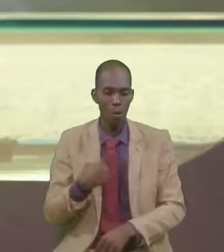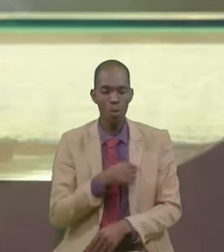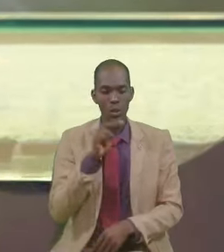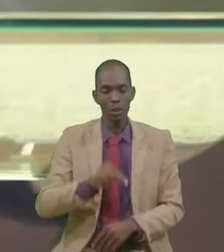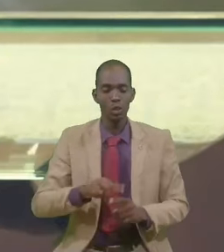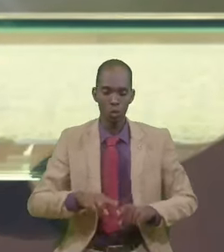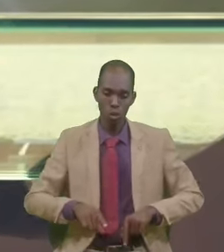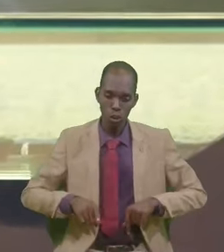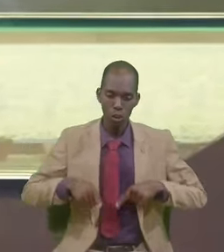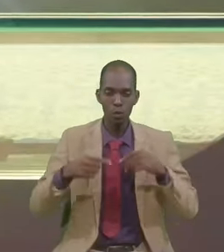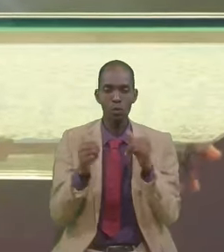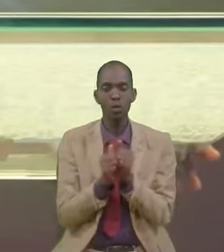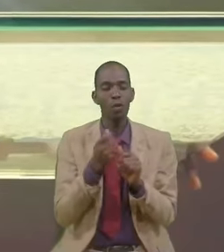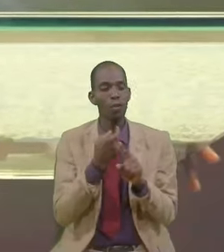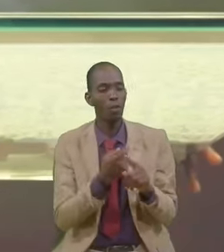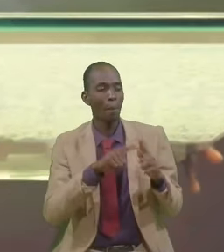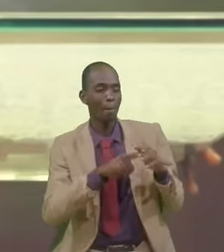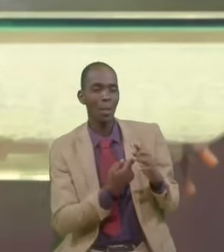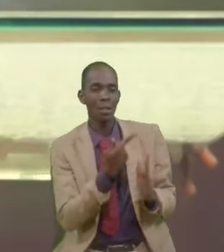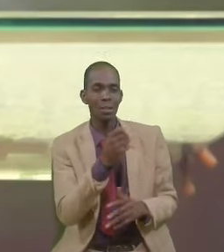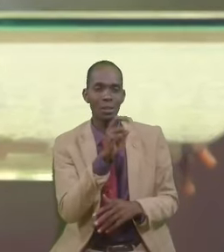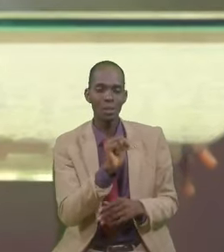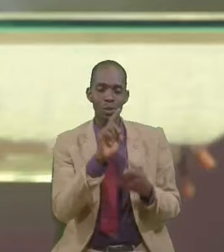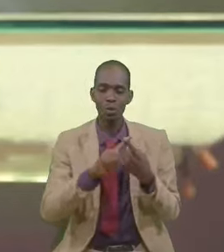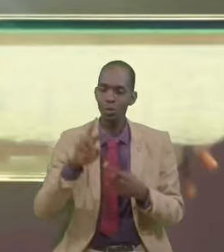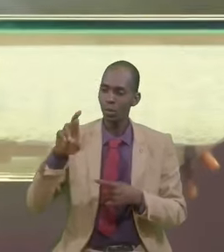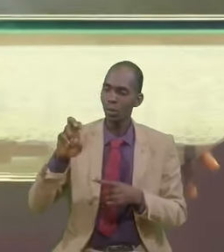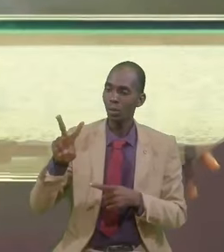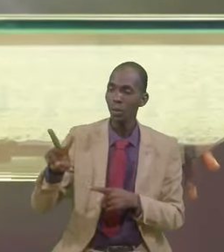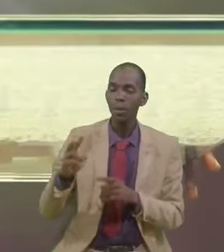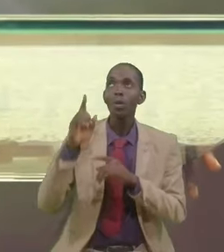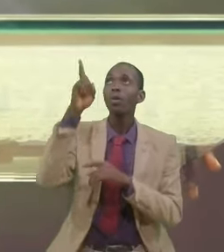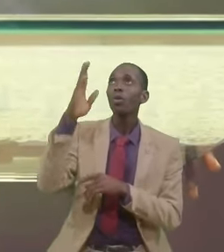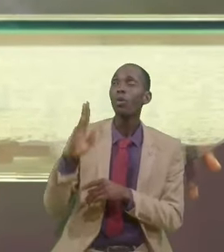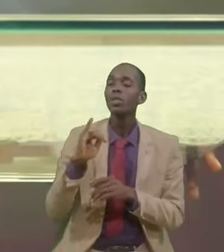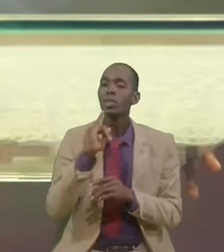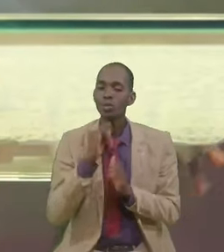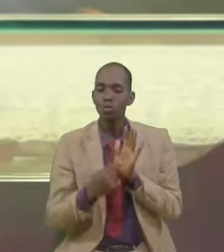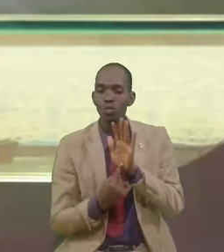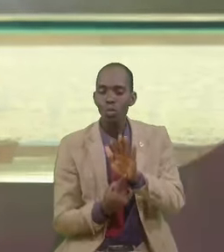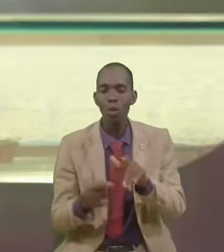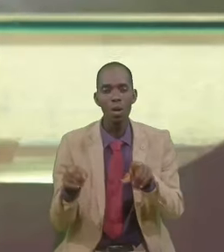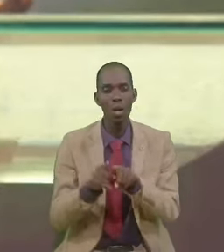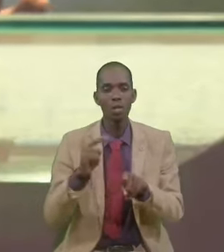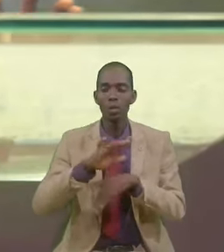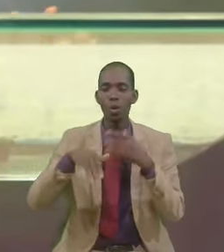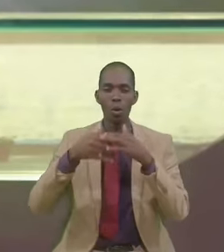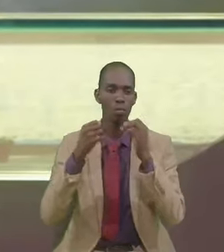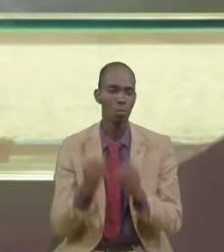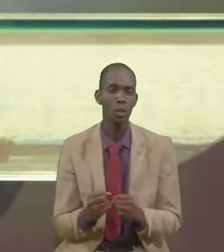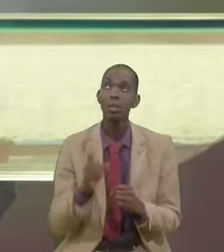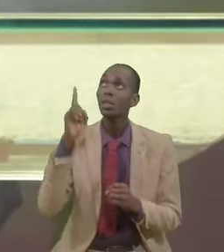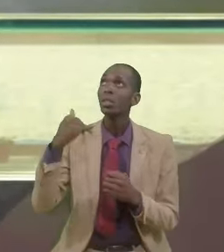vivre. De la Genèse à l'Apocalypse, Dieu se révèle comme le Dieu Tout-Puissant. Il se révèle à